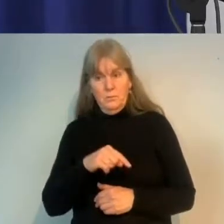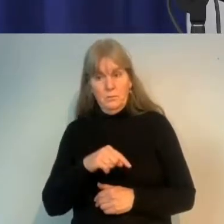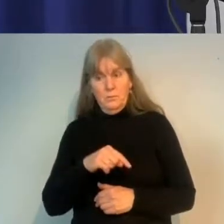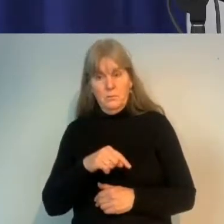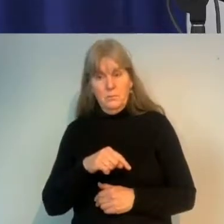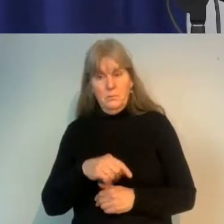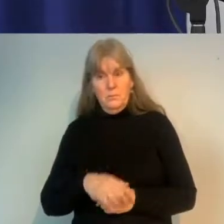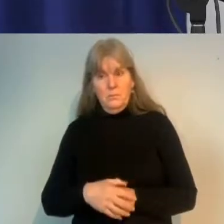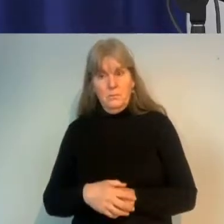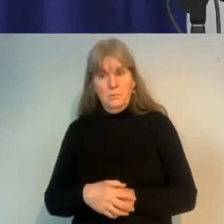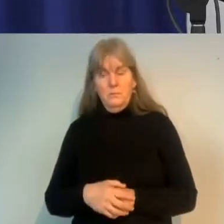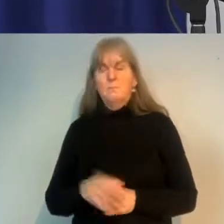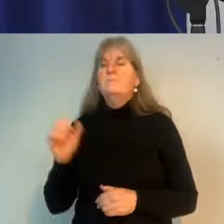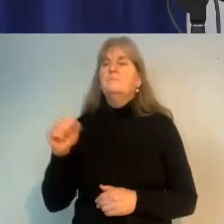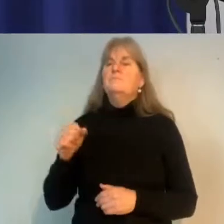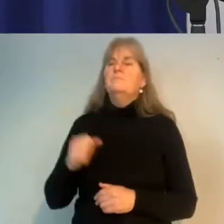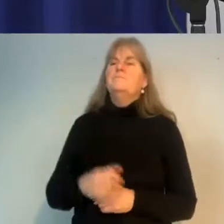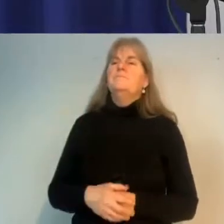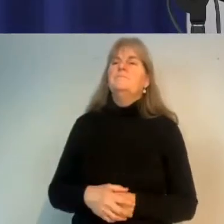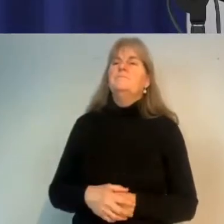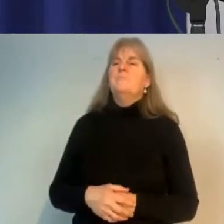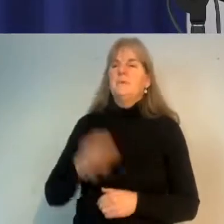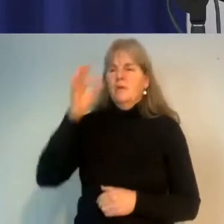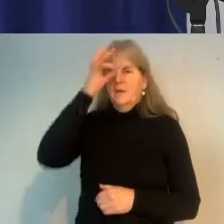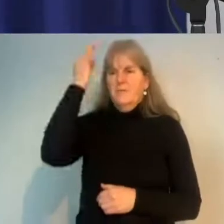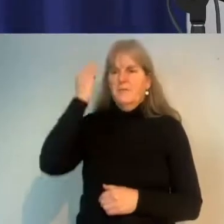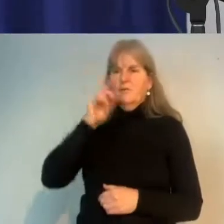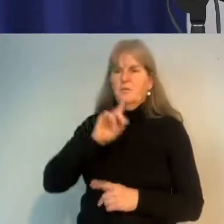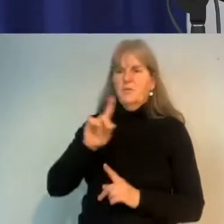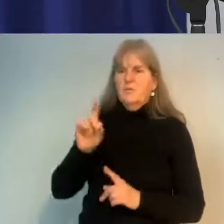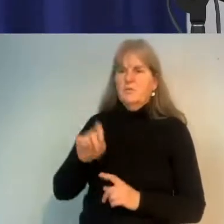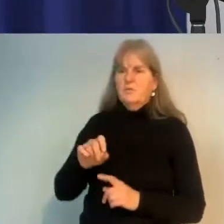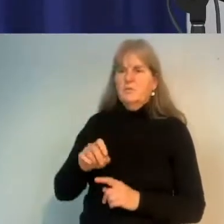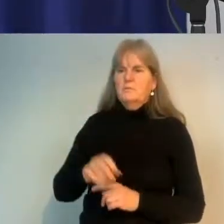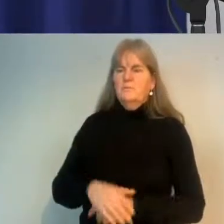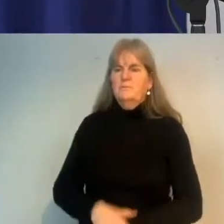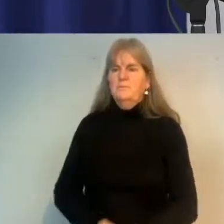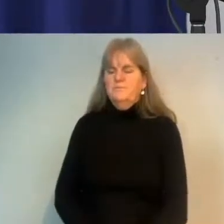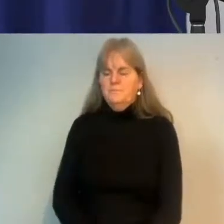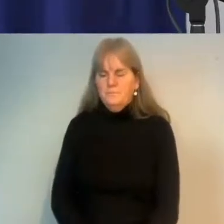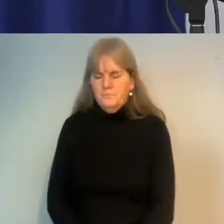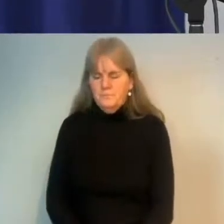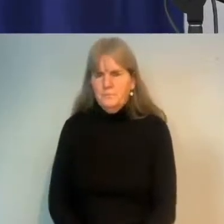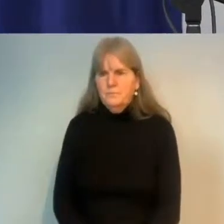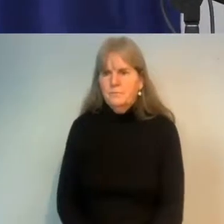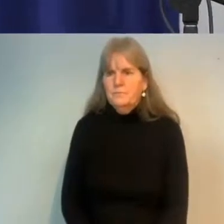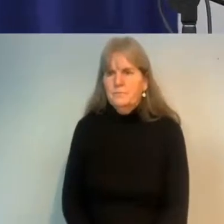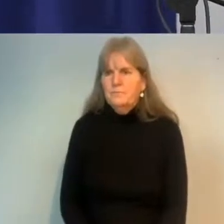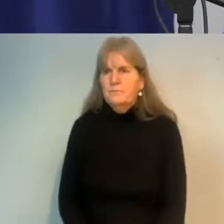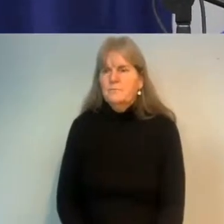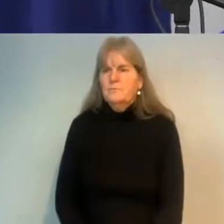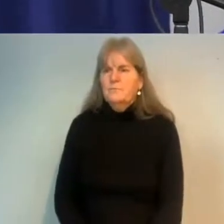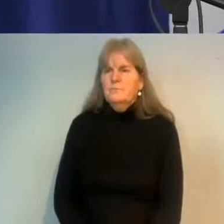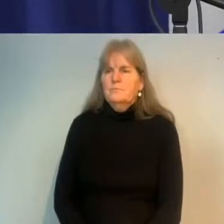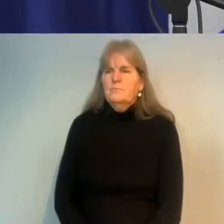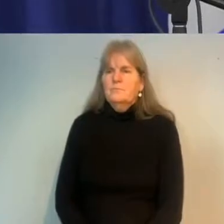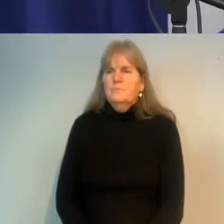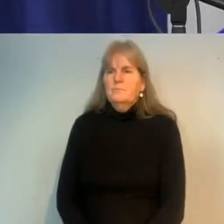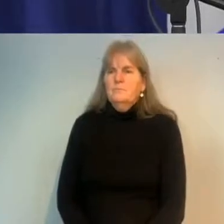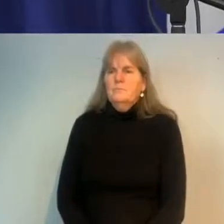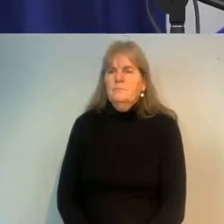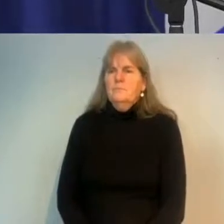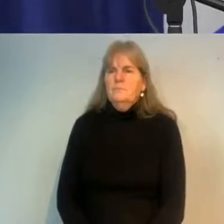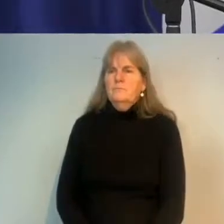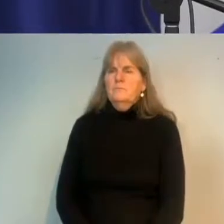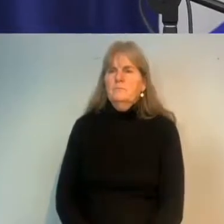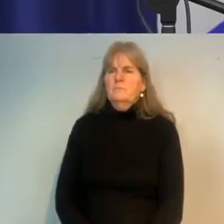Oui, excusez-moi. Toujours pour la docteure Elliott, on voit par exemple en Afrique du Sud, après l'explosion des cas dus au variant Omicron,